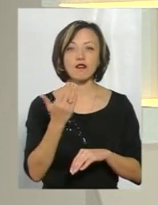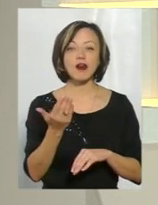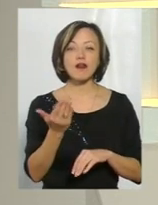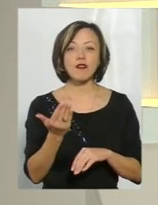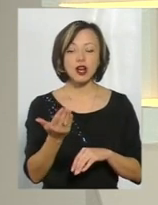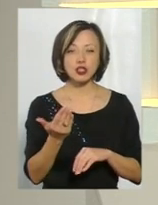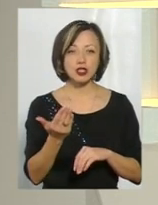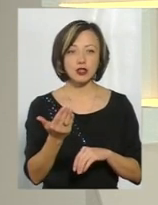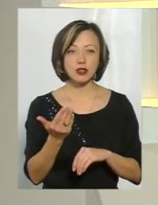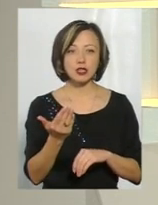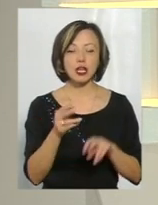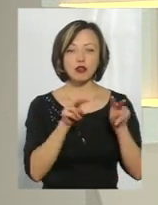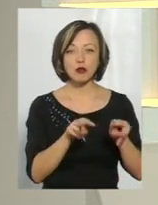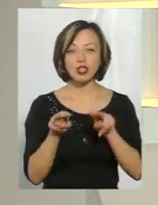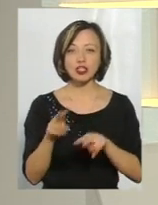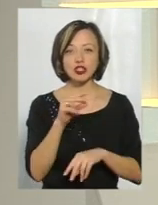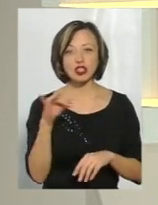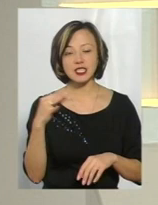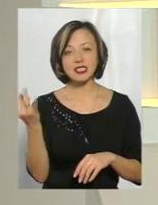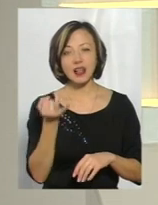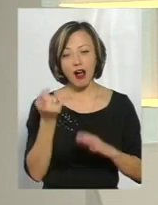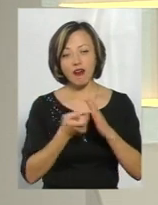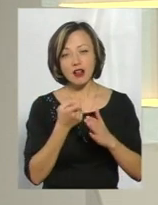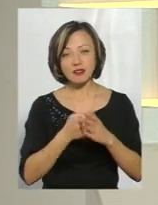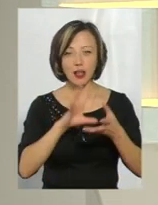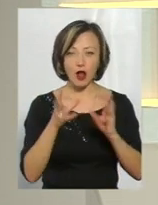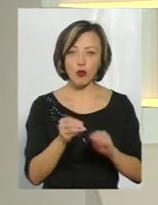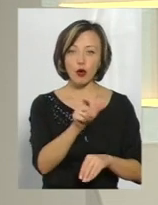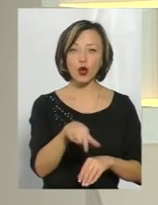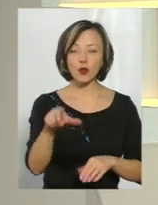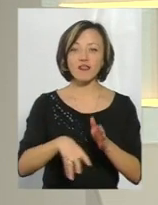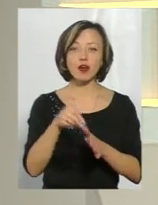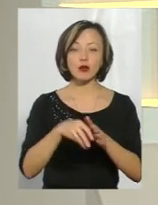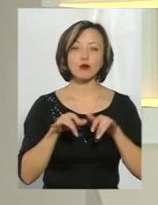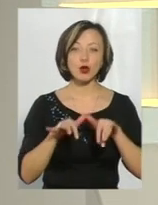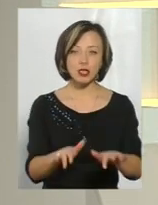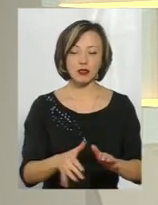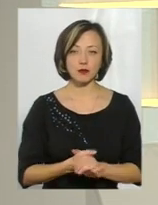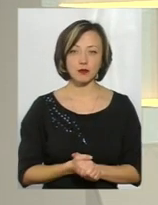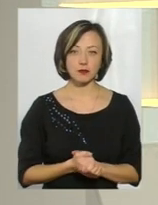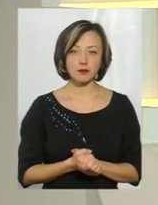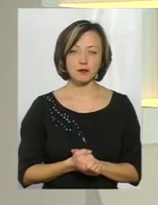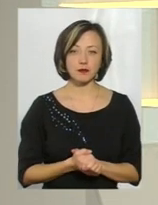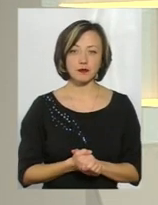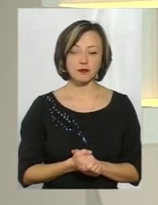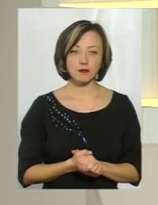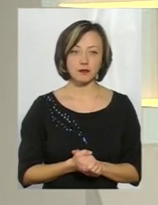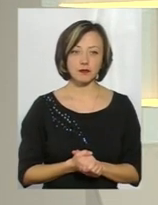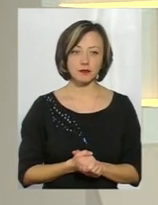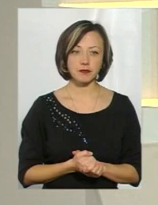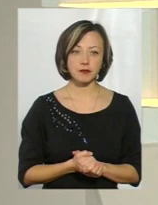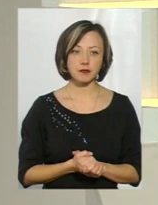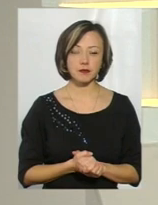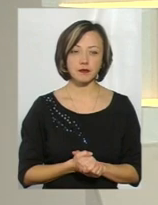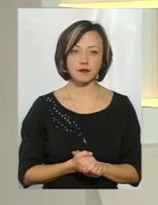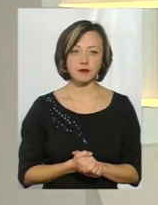ваше спостереження, чи цікавляться загалом люди виборчим процесом? Прошу повторити ще питання, бо дуже